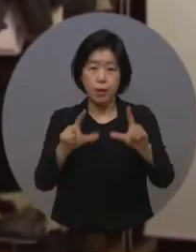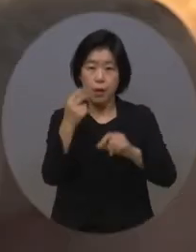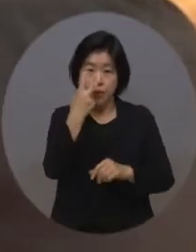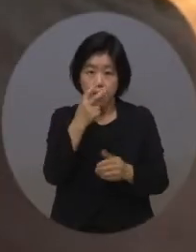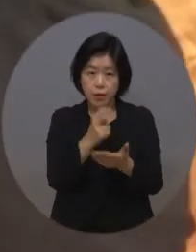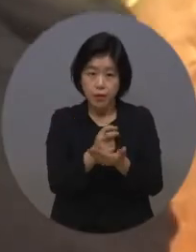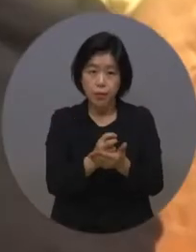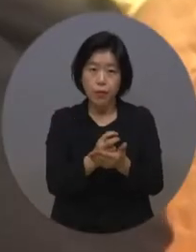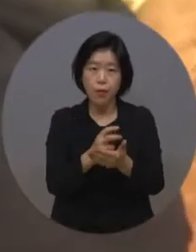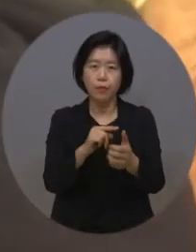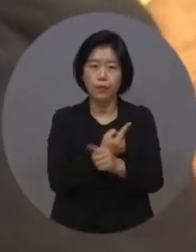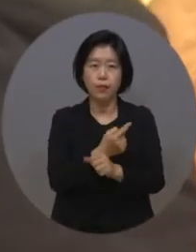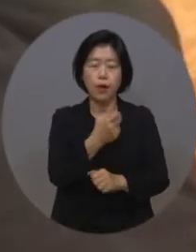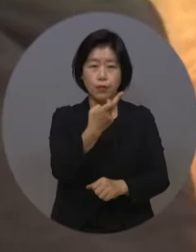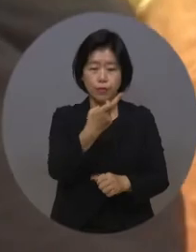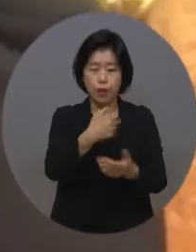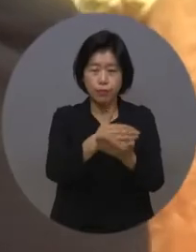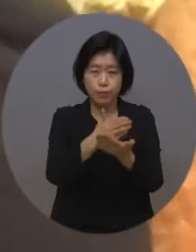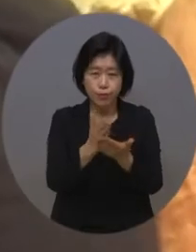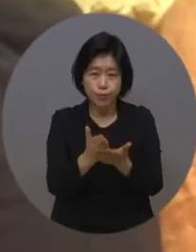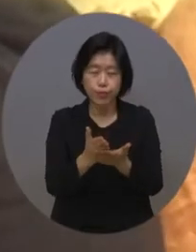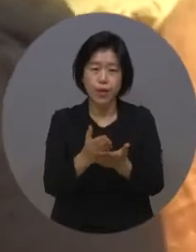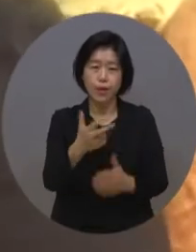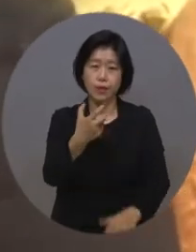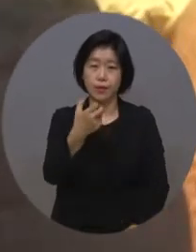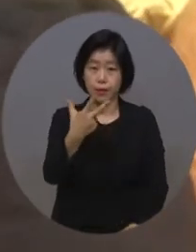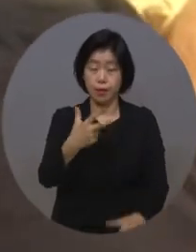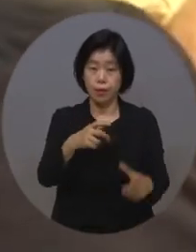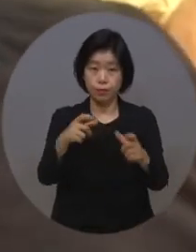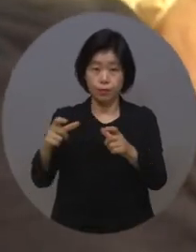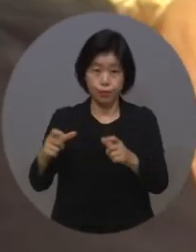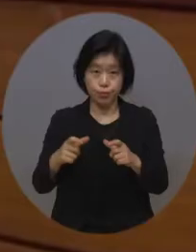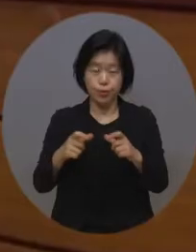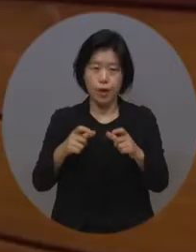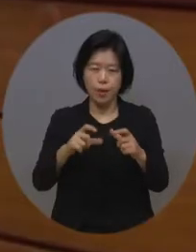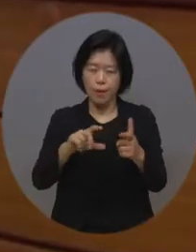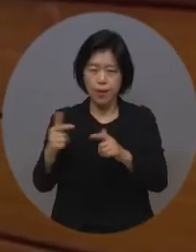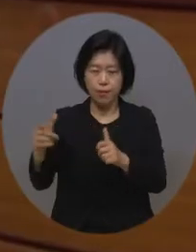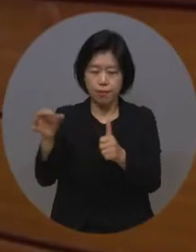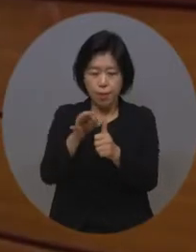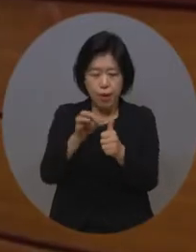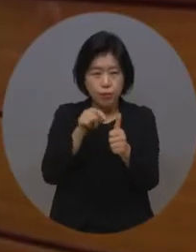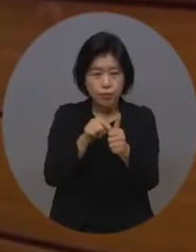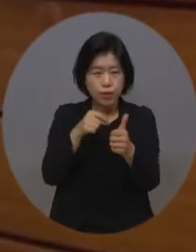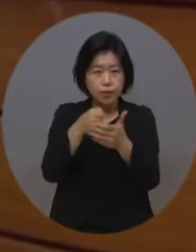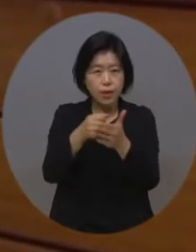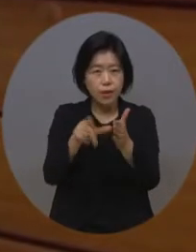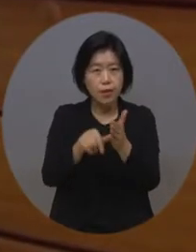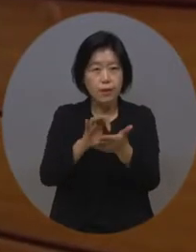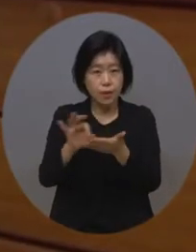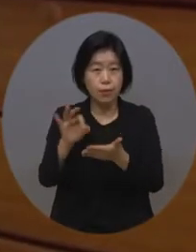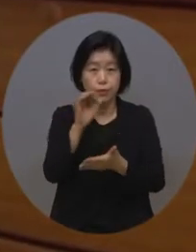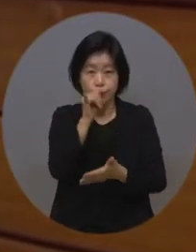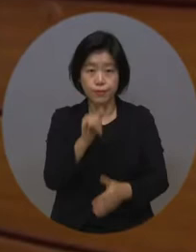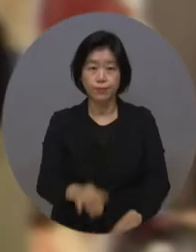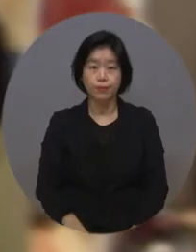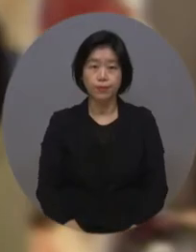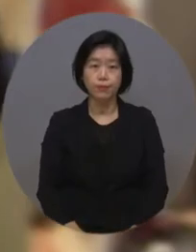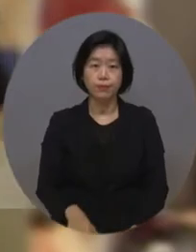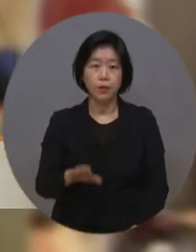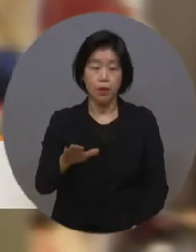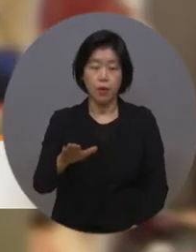부처 77개 복지사업에 수급자 선정기준 등으로 활용되고 있습니다. 이번 기준중위소득 변화에